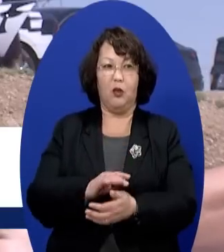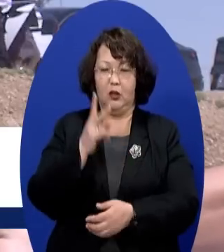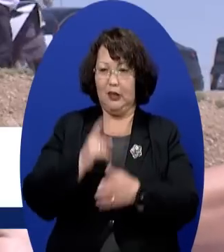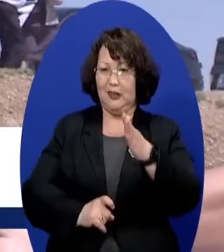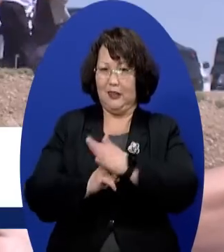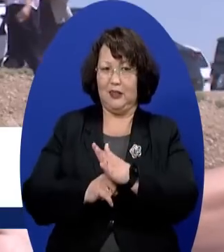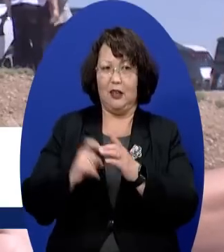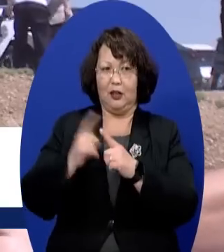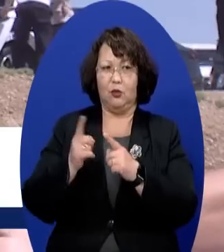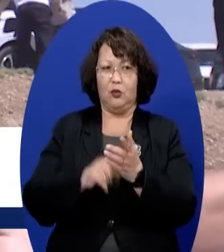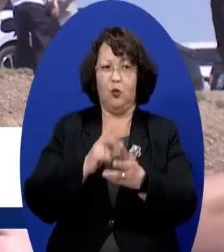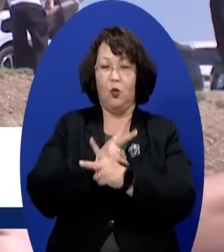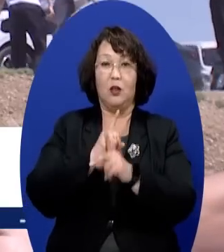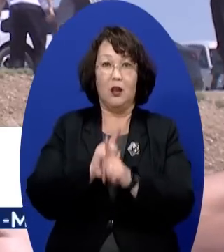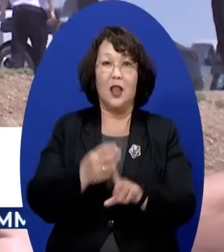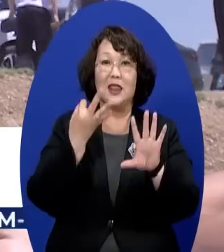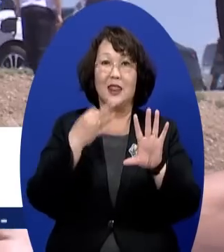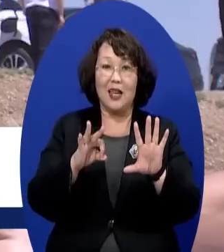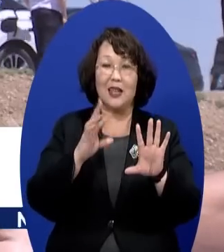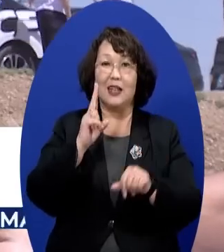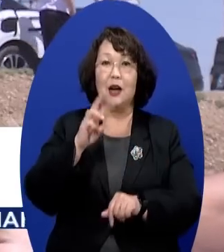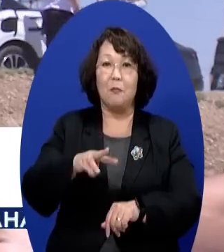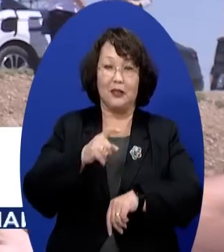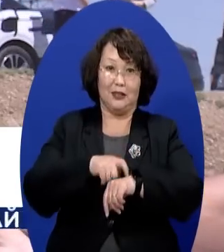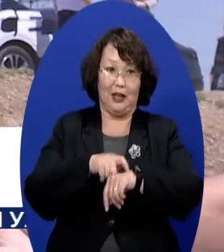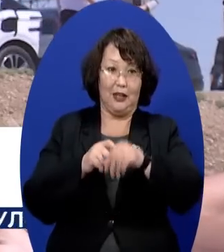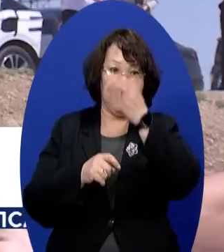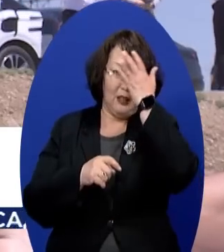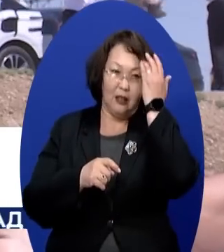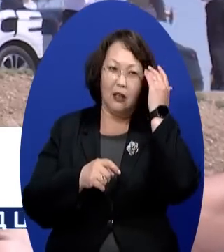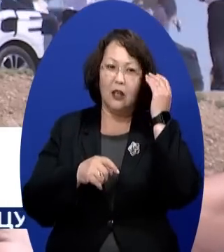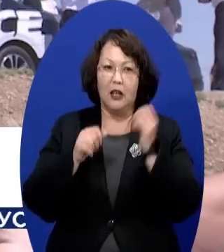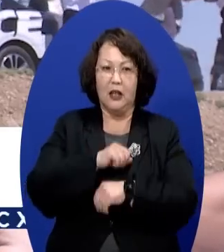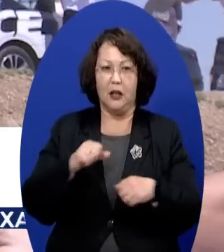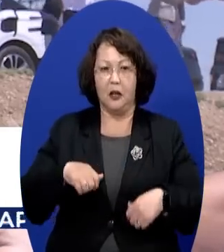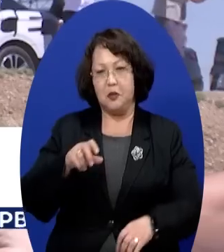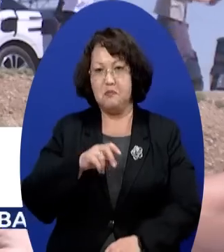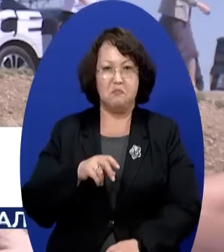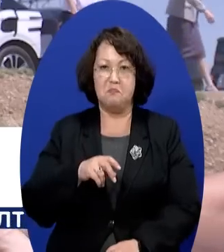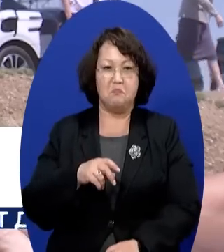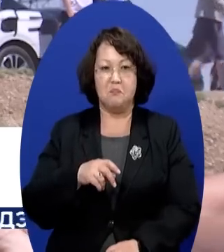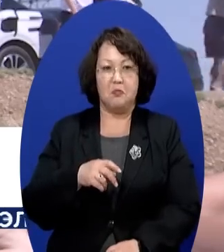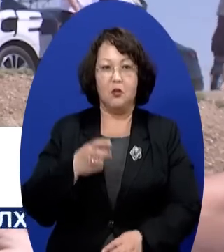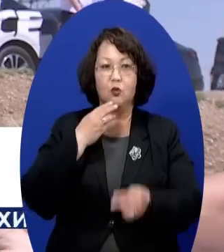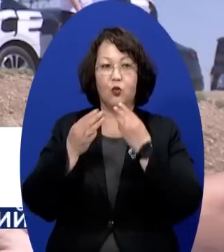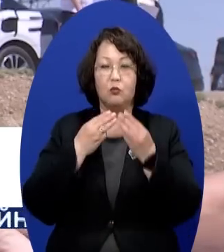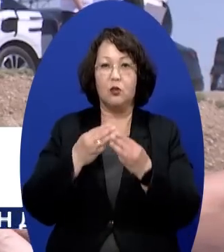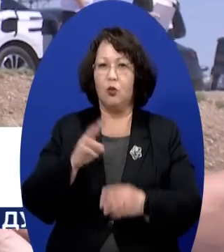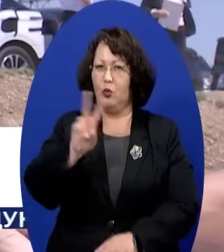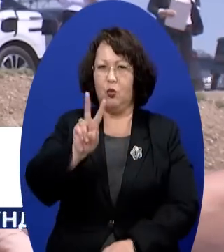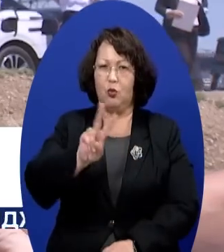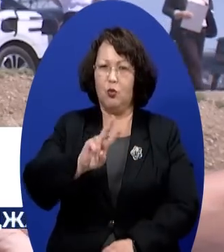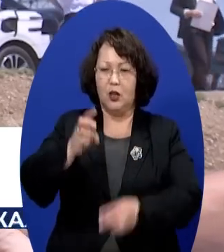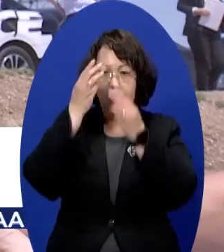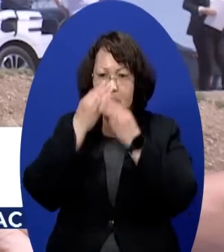гэдэг. Хуулиараа бол 80 км цаг гэж байгаа. Иргэд бас нэлээд шүүмжилдэг ийм одоо хурд. Гэвч биднэр л одоо энийг бол шинжлэх